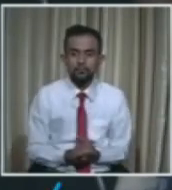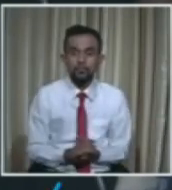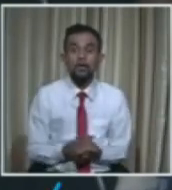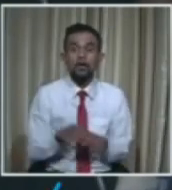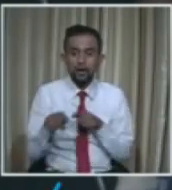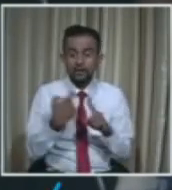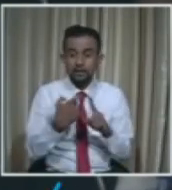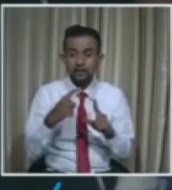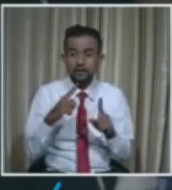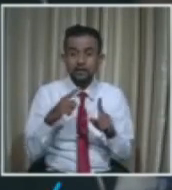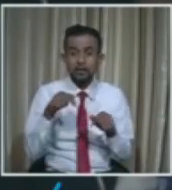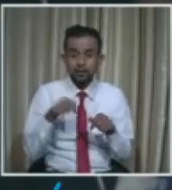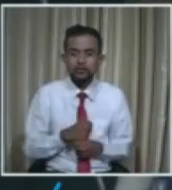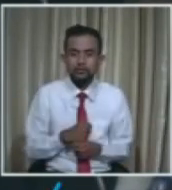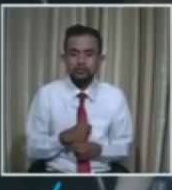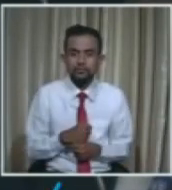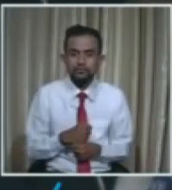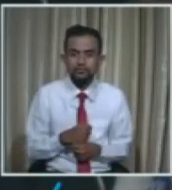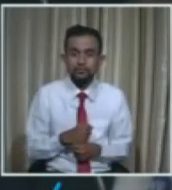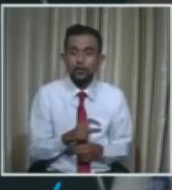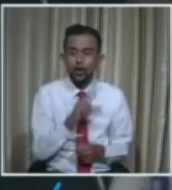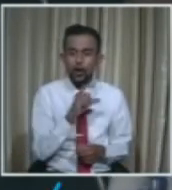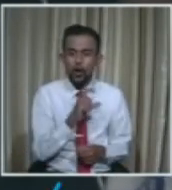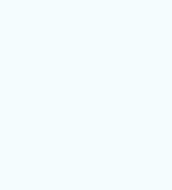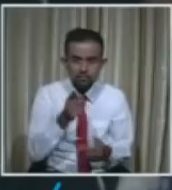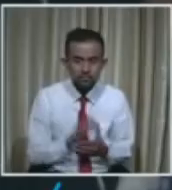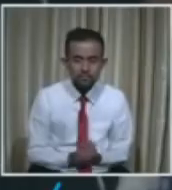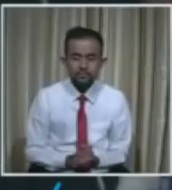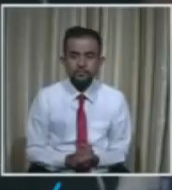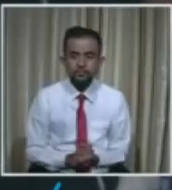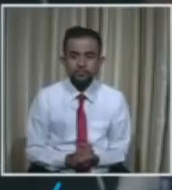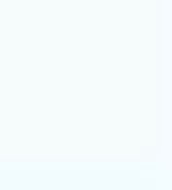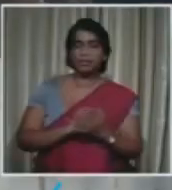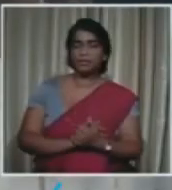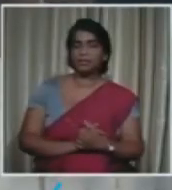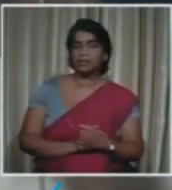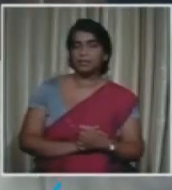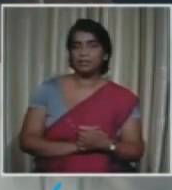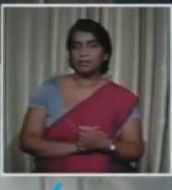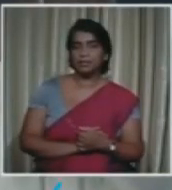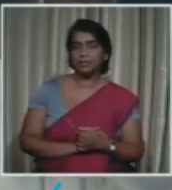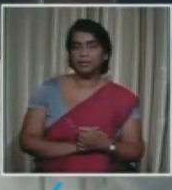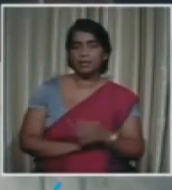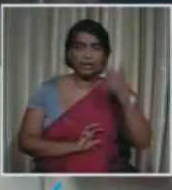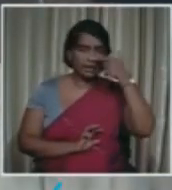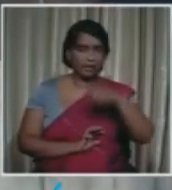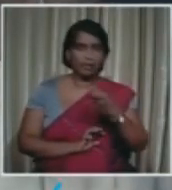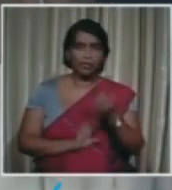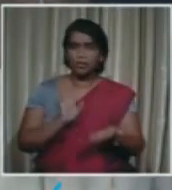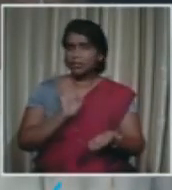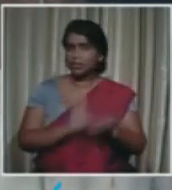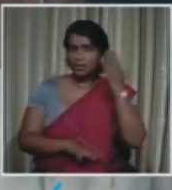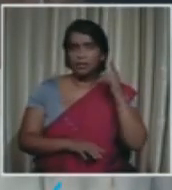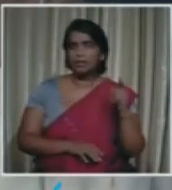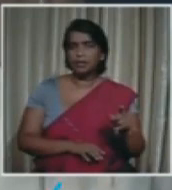කරපු කීර්තිරත්න මේ ආණ්ඩුවේ කොන්ත්‍රාත්තු ඉෂ්ට කරන්නේ නැද්ද? ඒක තමයි ඒ උනේ. දැන් මේ තෙල් මිල වැඩි කරන එක